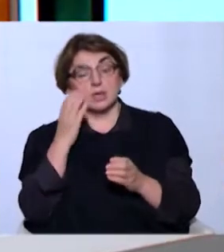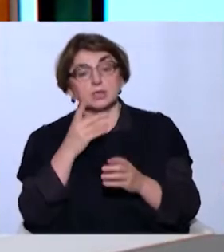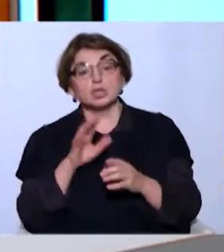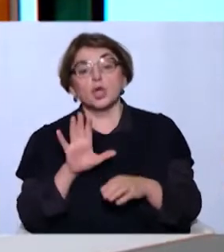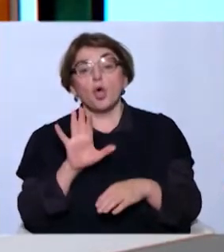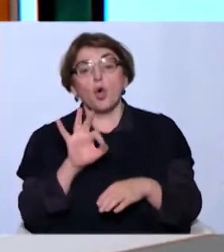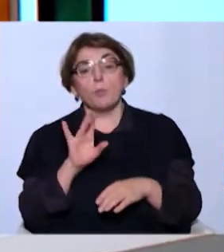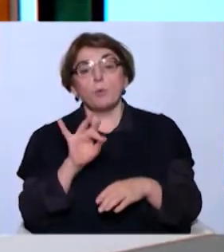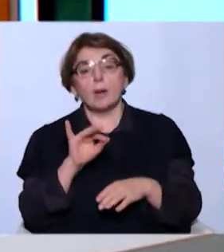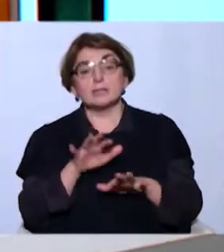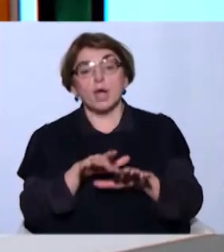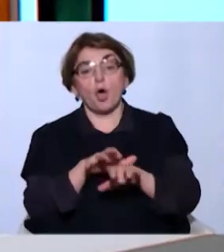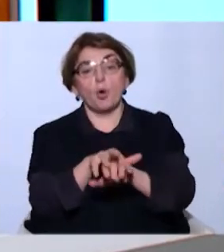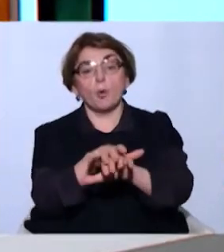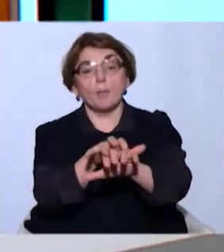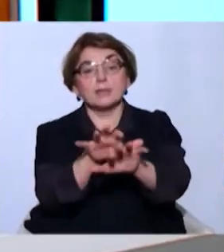ობობასნაირები.